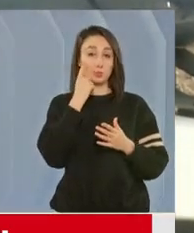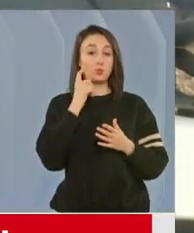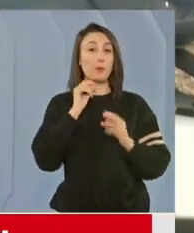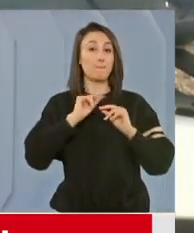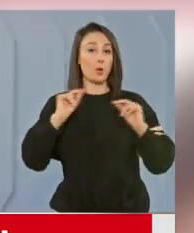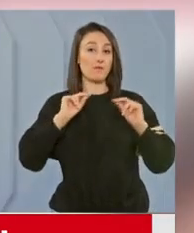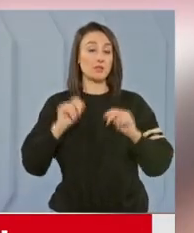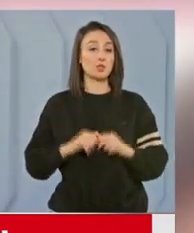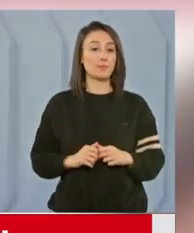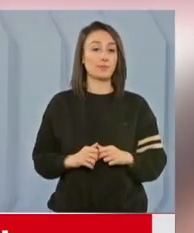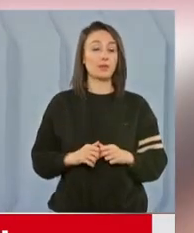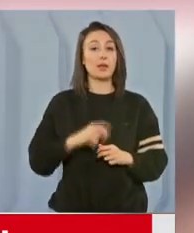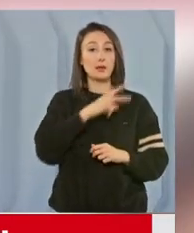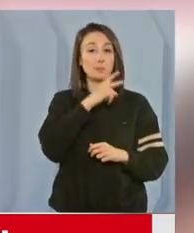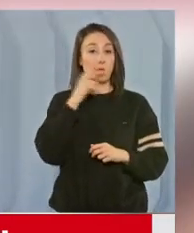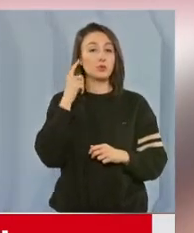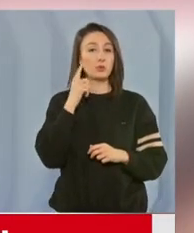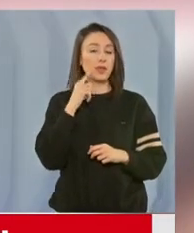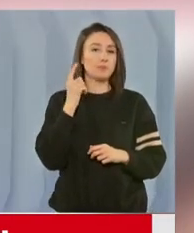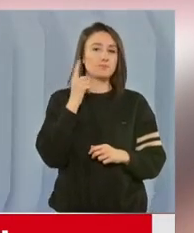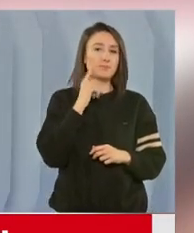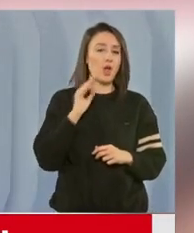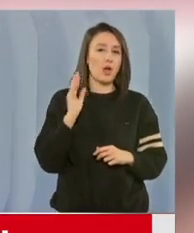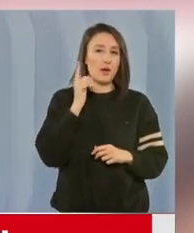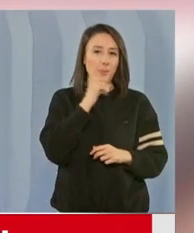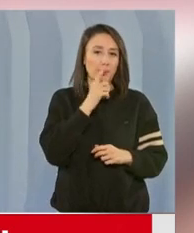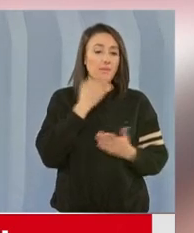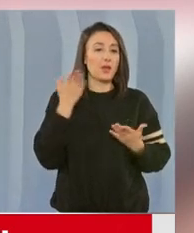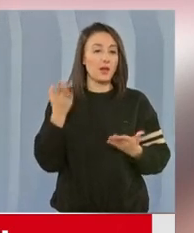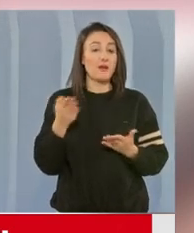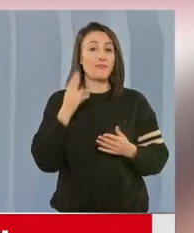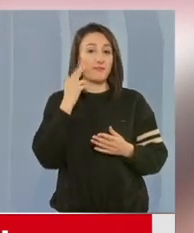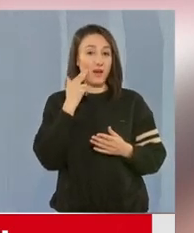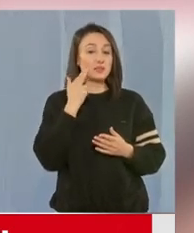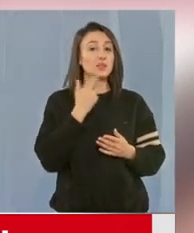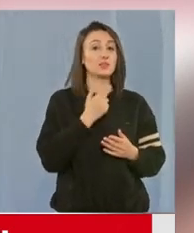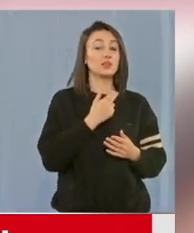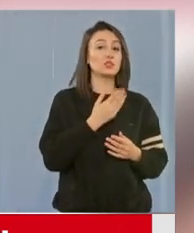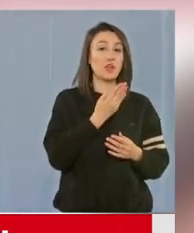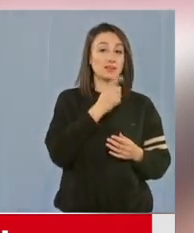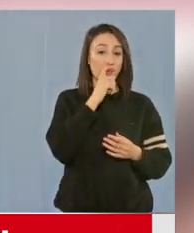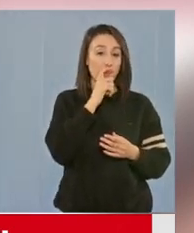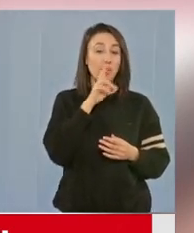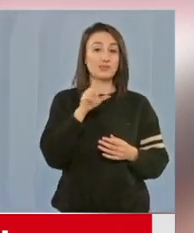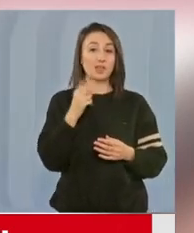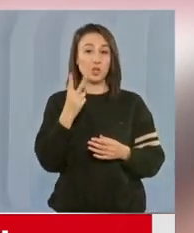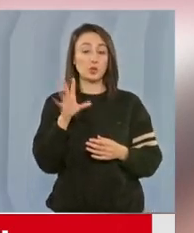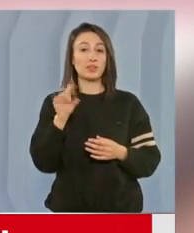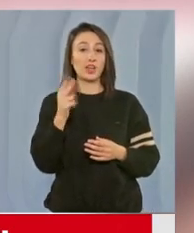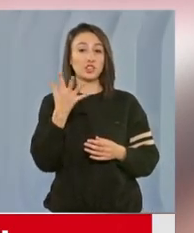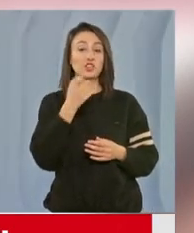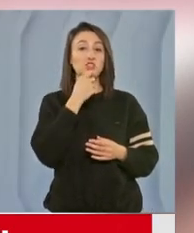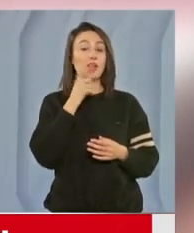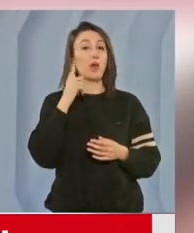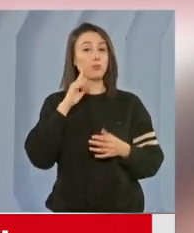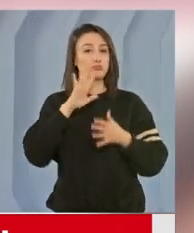profesorilor profitând de naivitatea adolescentelor cei șase indivizi cu vârsta cuprinsă între 32 și 35 de ani